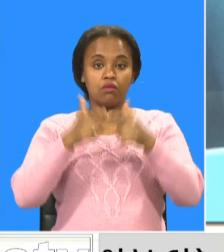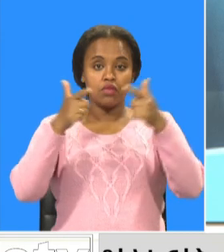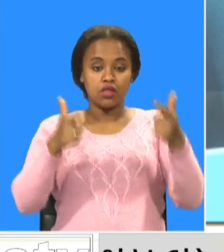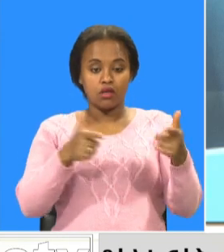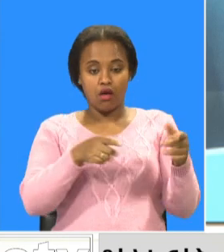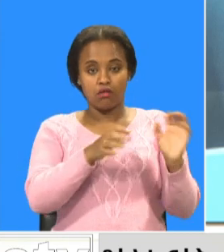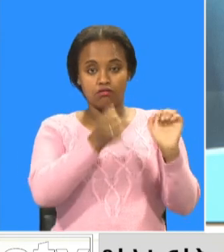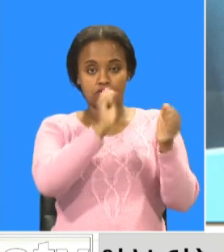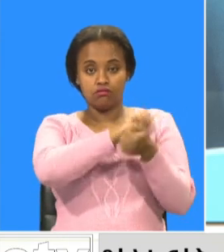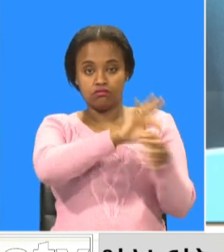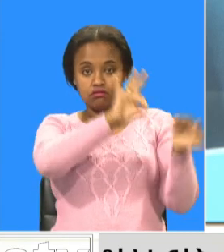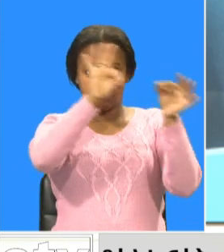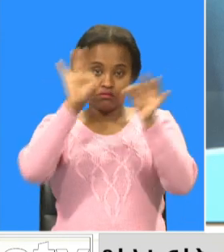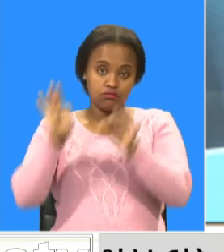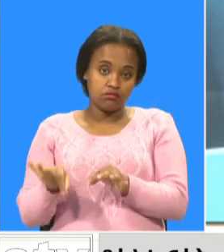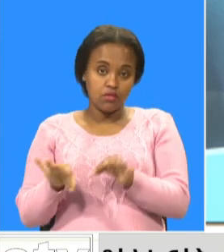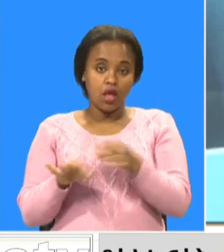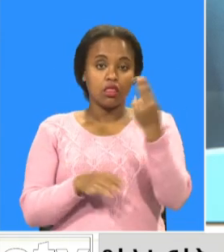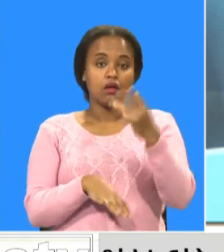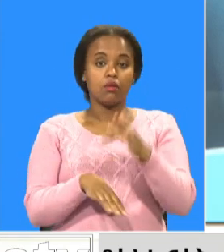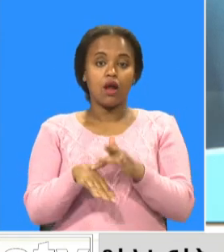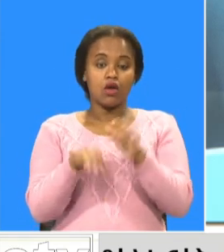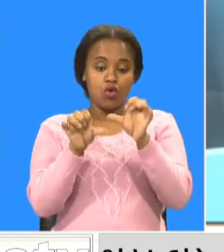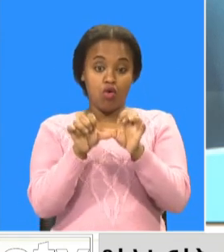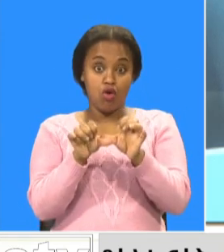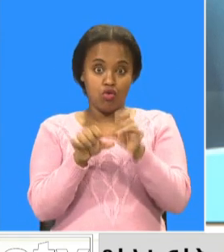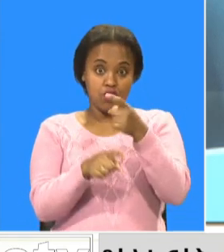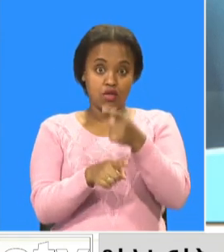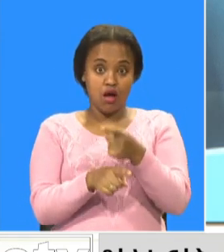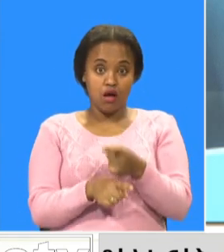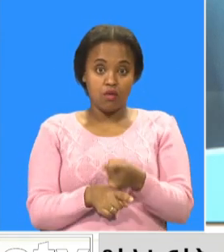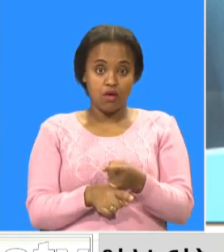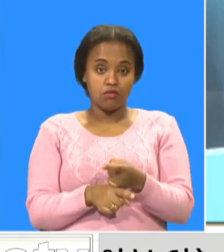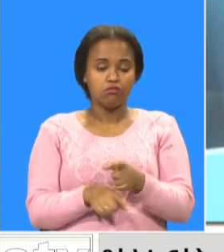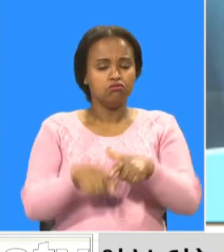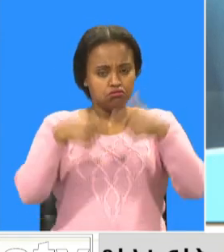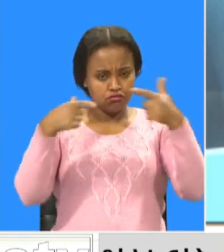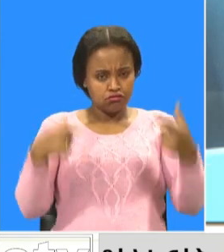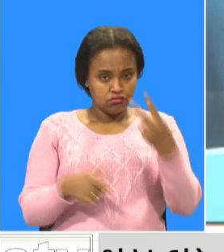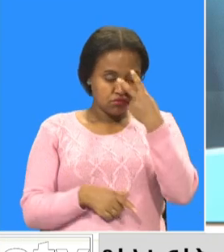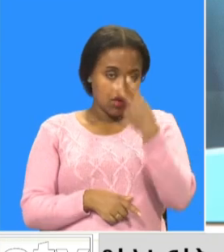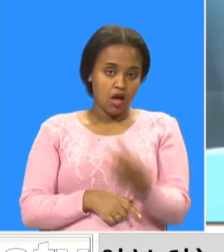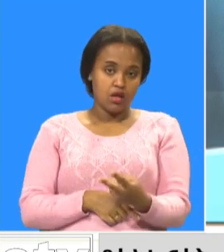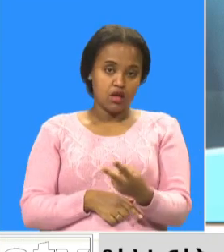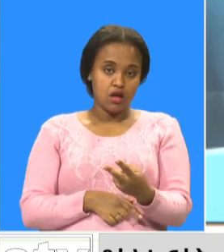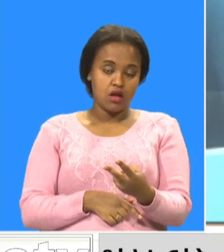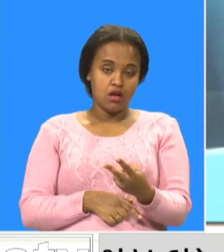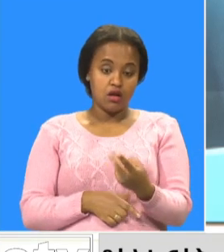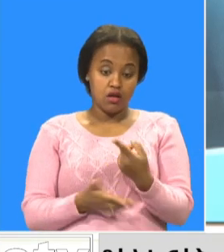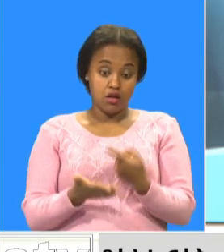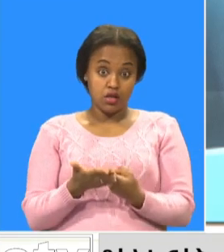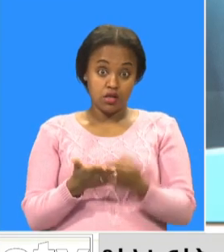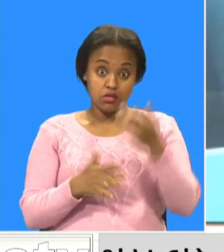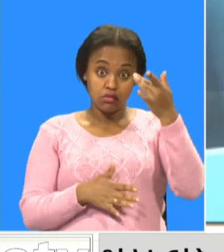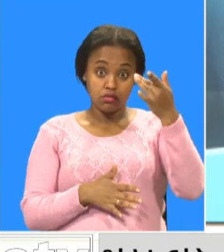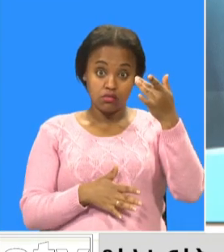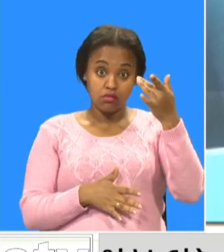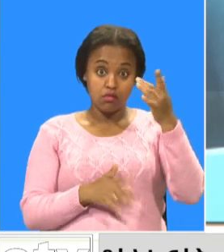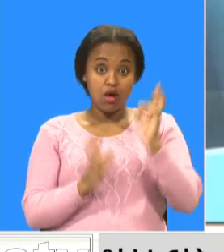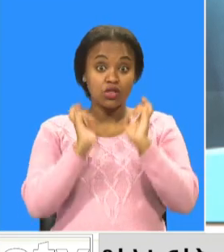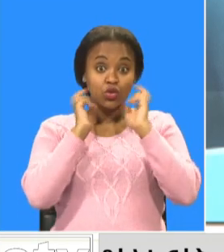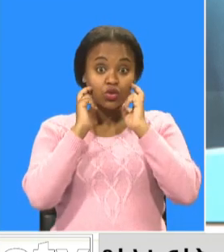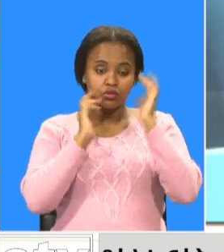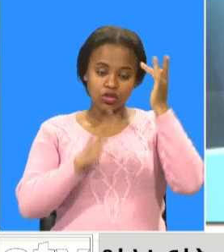ዳይቨርት ተደርጎ ጥቅም ላይ የዋሉበት አግባብ በስፋት አይተናል። እንግዲህ እነዚህ ማስኮች ይሄን በሽታ ለመከላከል ያላቸው